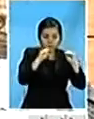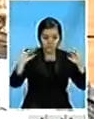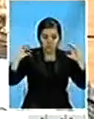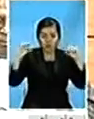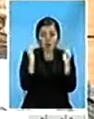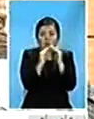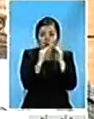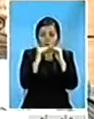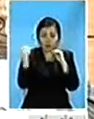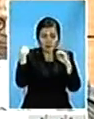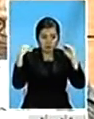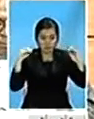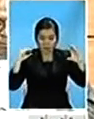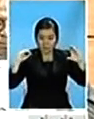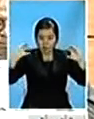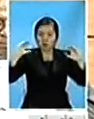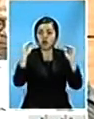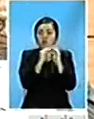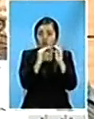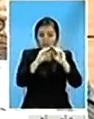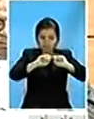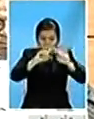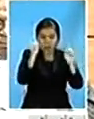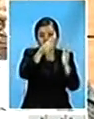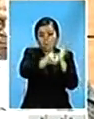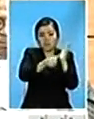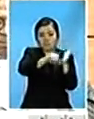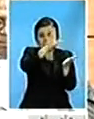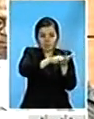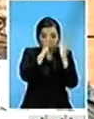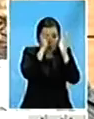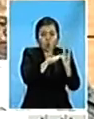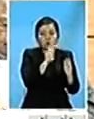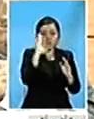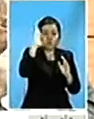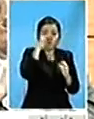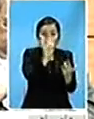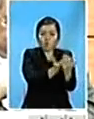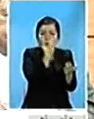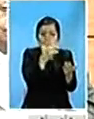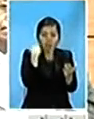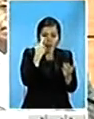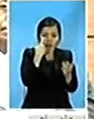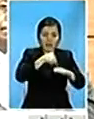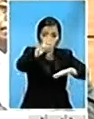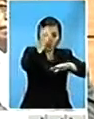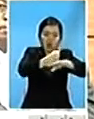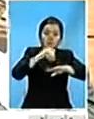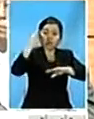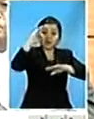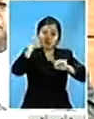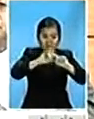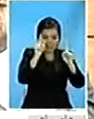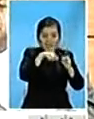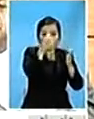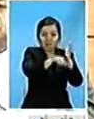ขึ้นก็คือภาษีที่รัฐบาลจัดเก็บจากผู้ที่ร่ำรวยที่สุดในประเทศก็คือกลุ่มนายทุนกับปรับลดลงลดภ